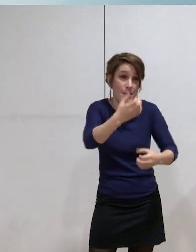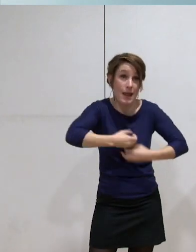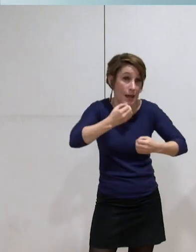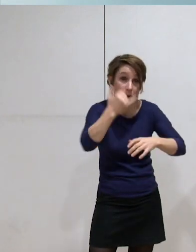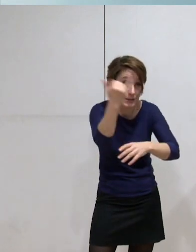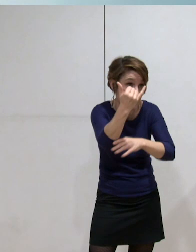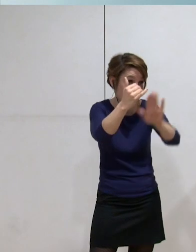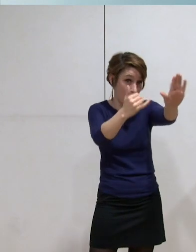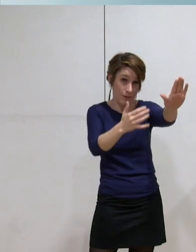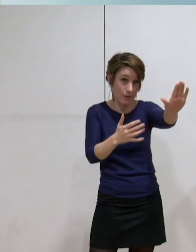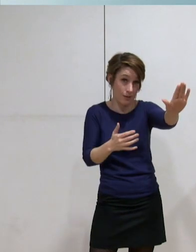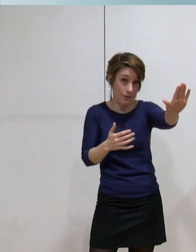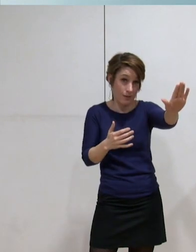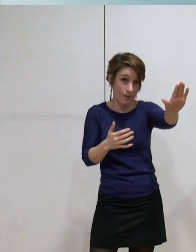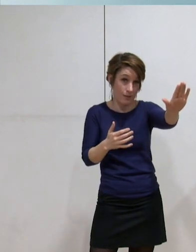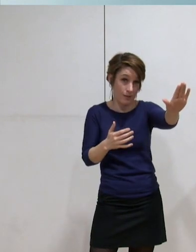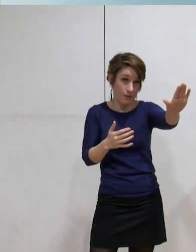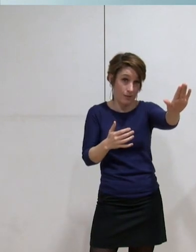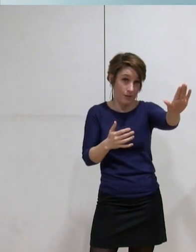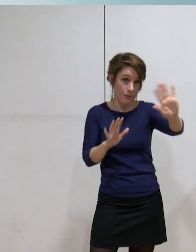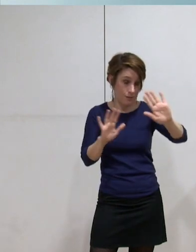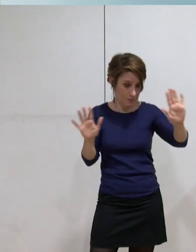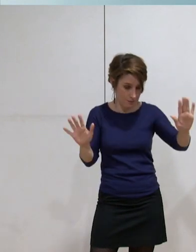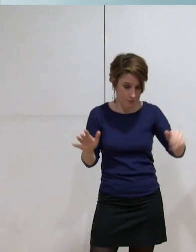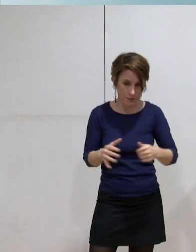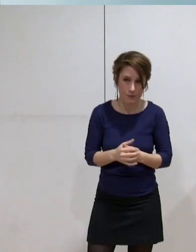toute façon vous ne n'êtes pas entendu